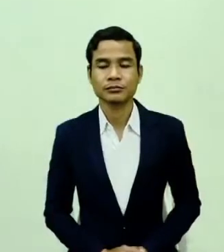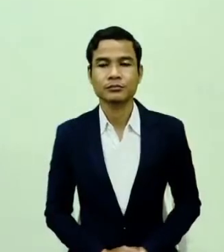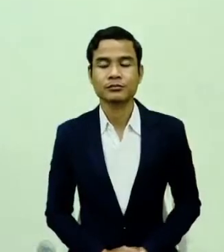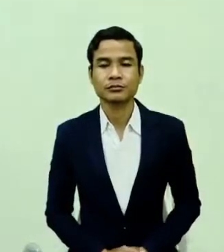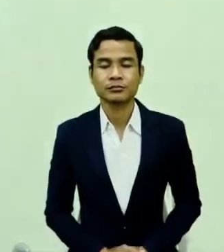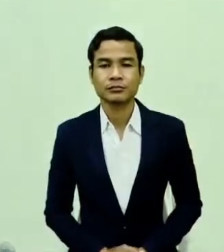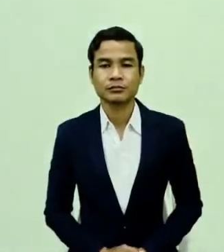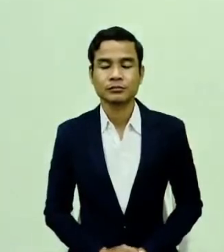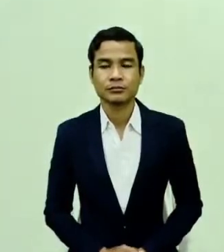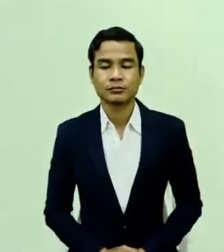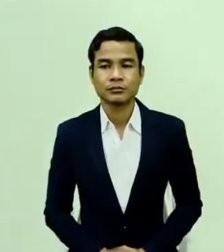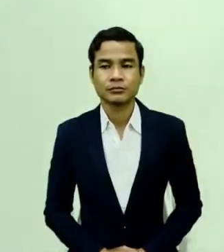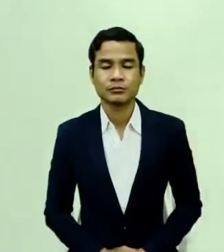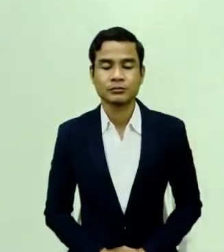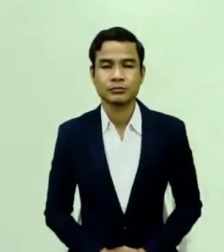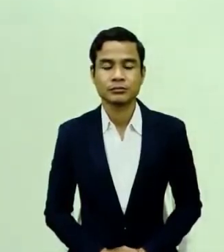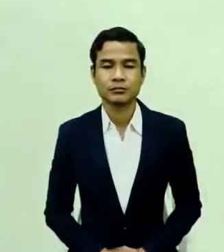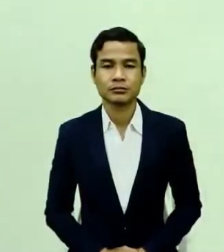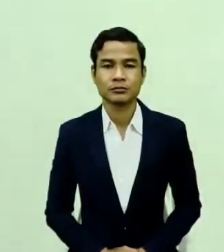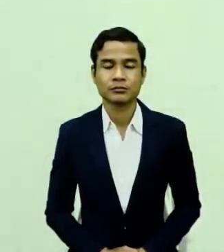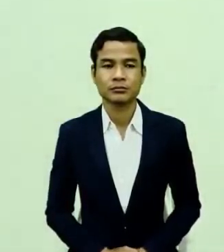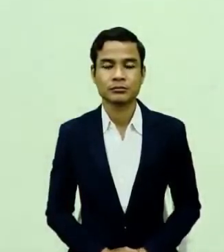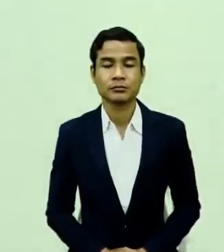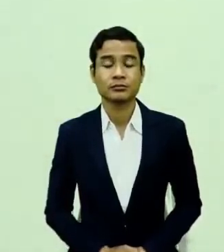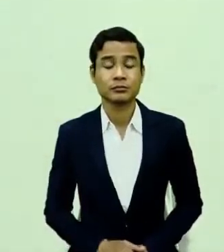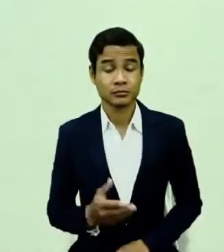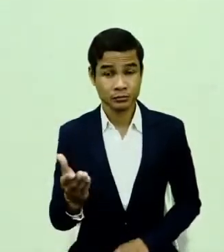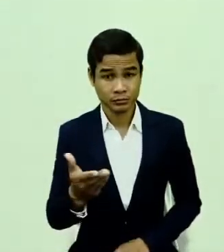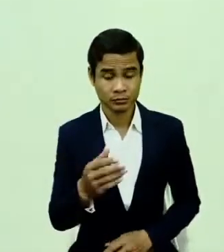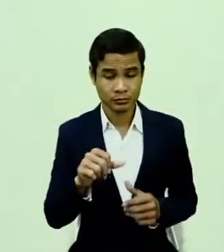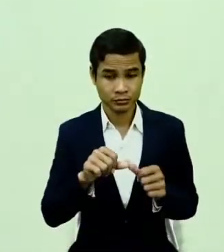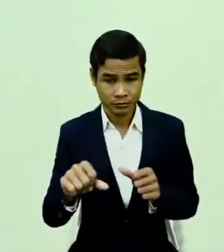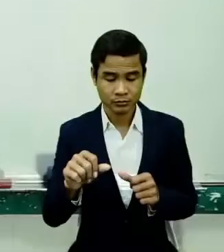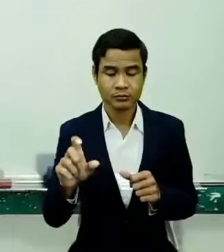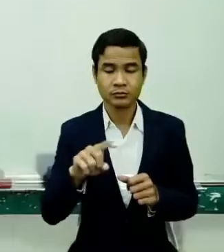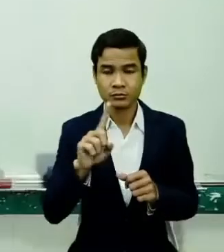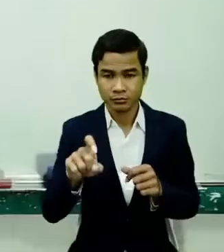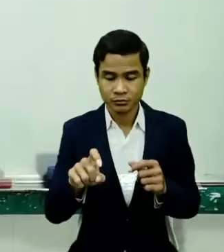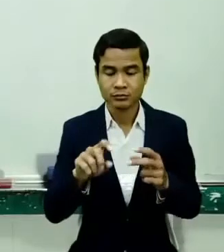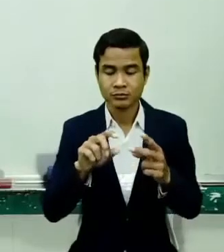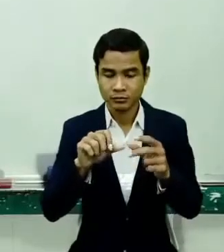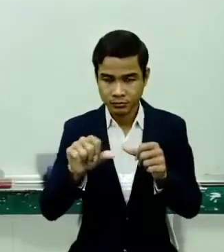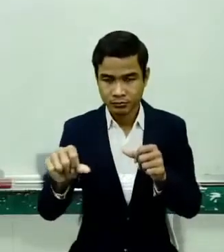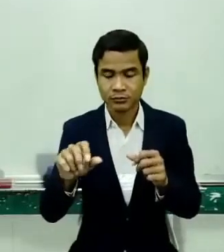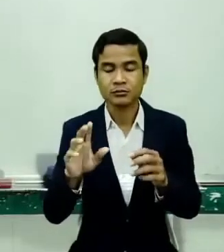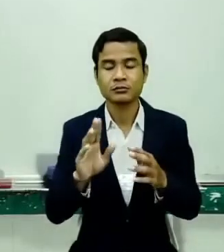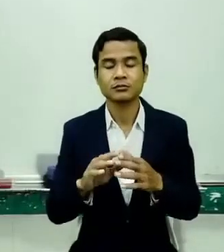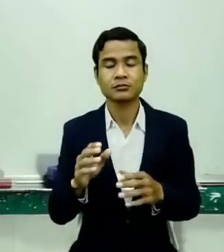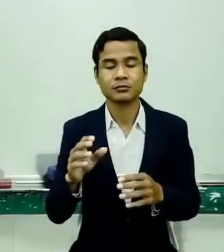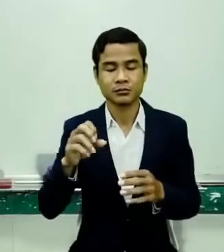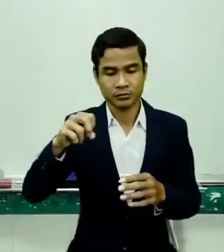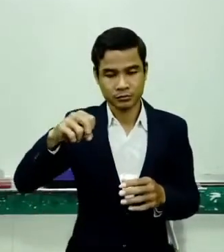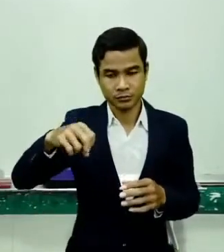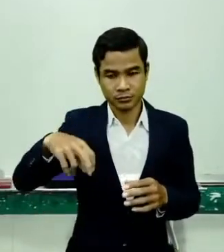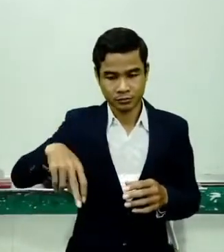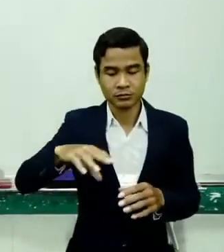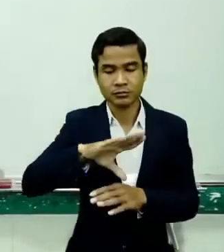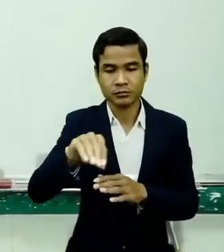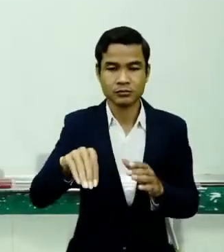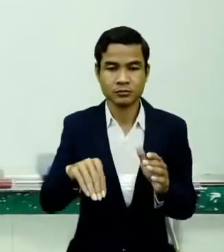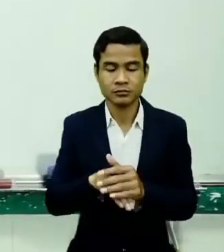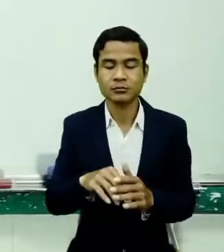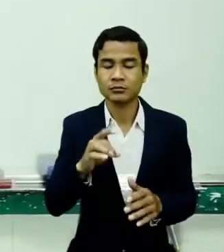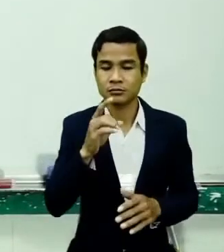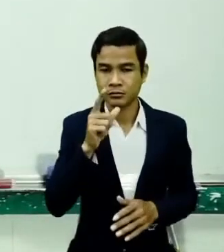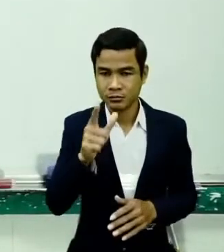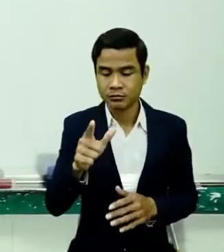ចាអញ្ចឹងយើងតទៅសំណួរមួយទៀតសួរថាតម្រូវ tiếng ó